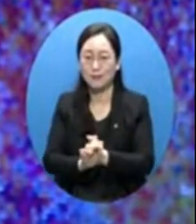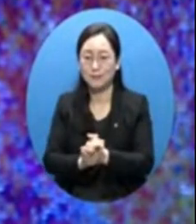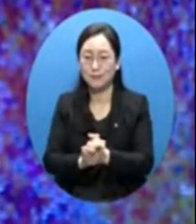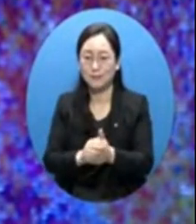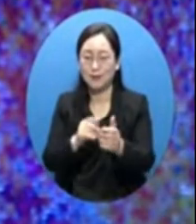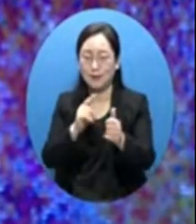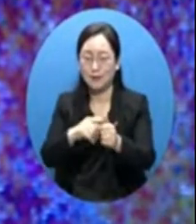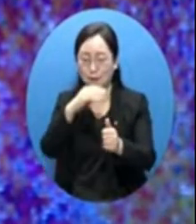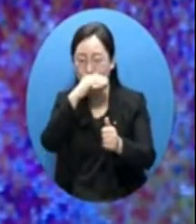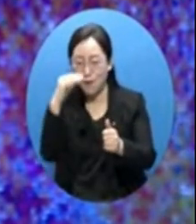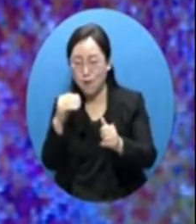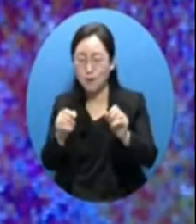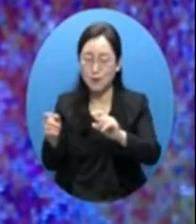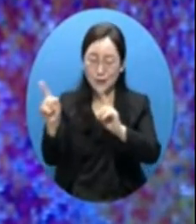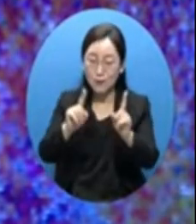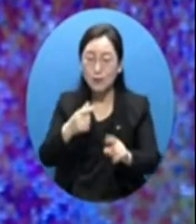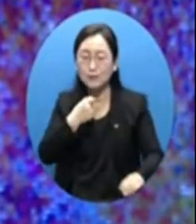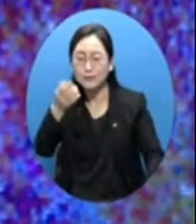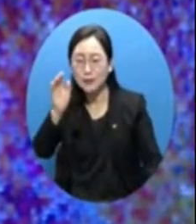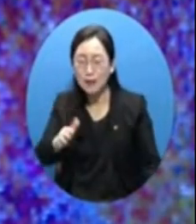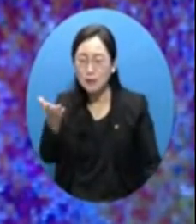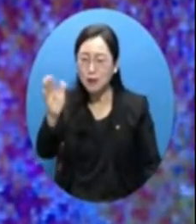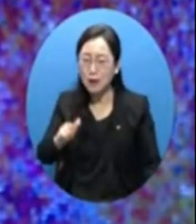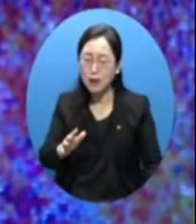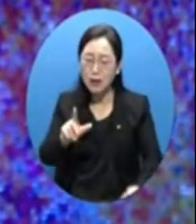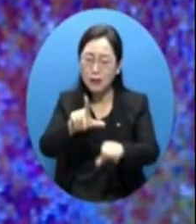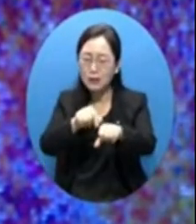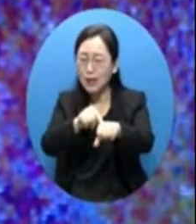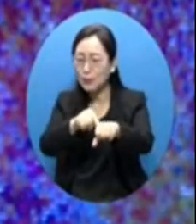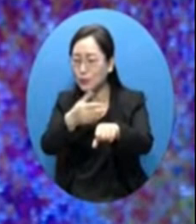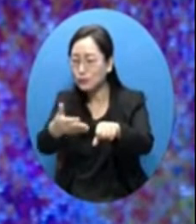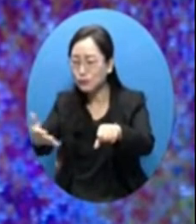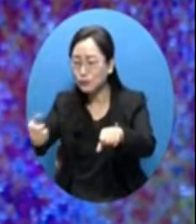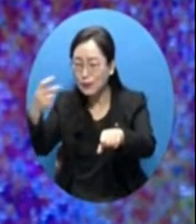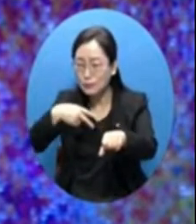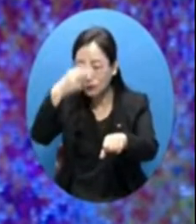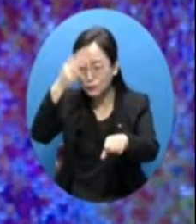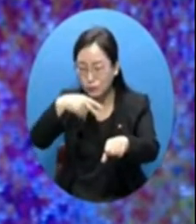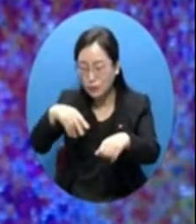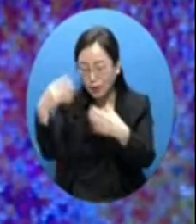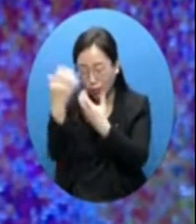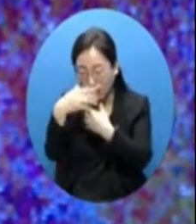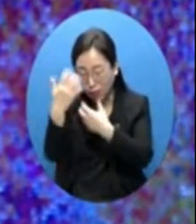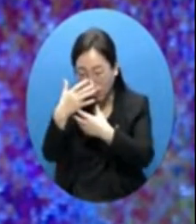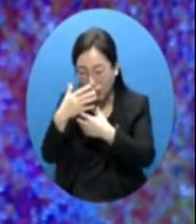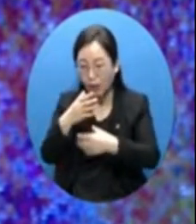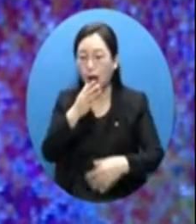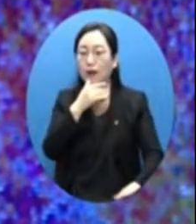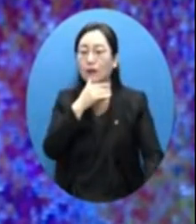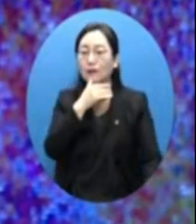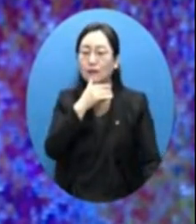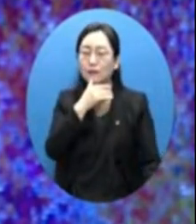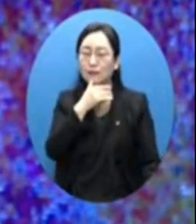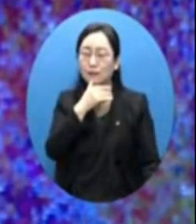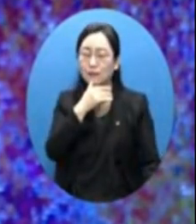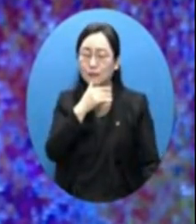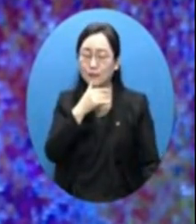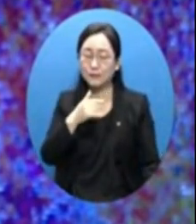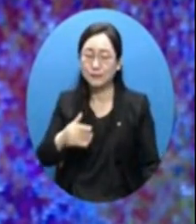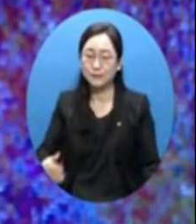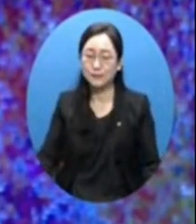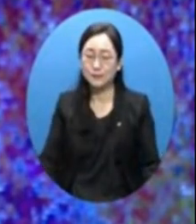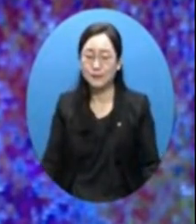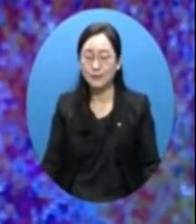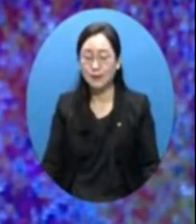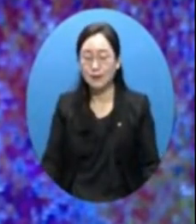바로 살아야지. 그런데 나와서 얼마 있지 않아서 다시 자기가 또 술에 취하는 모습을 하게 되었습니다. 그